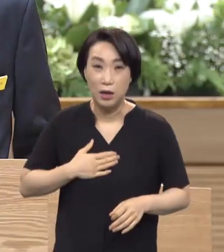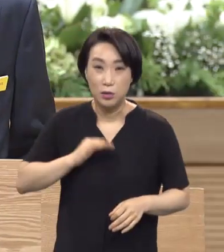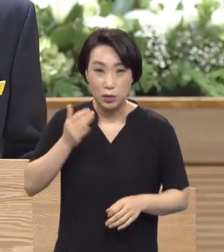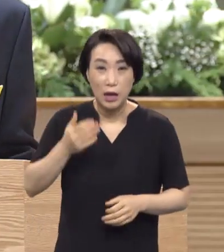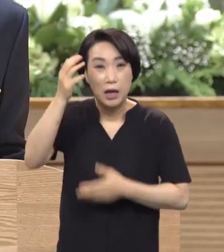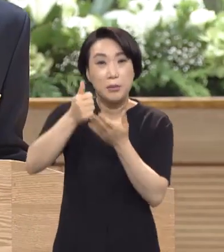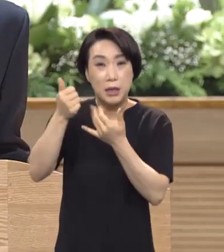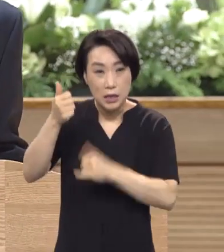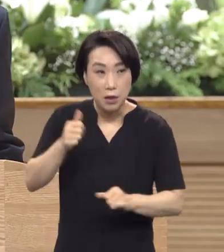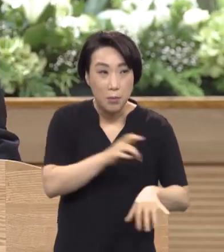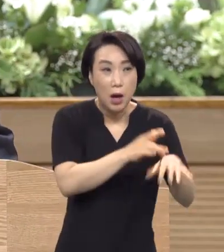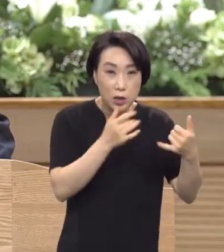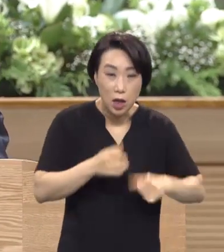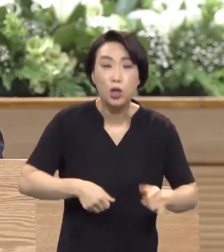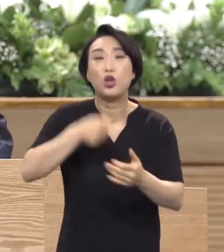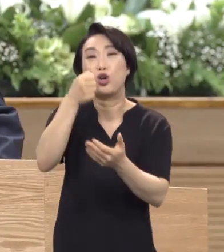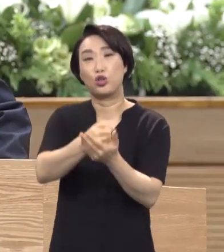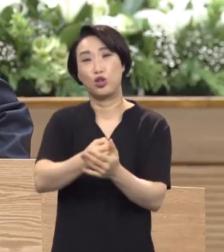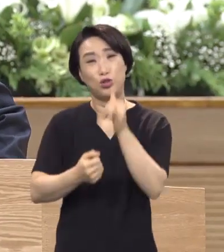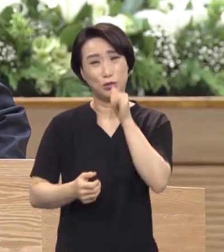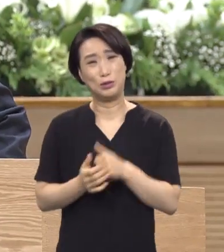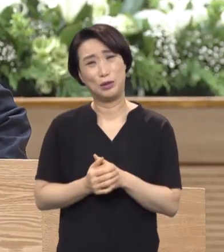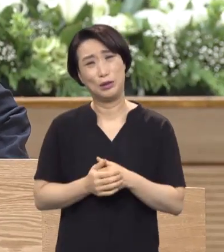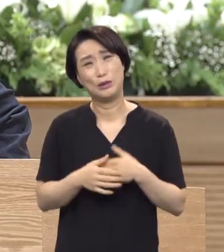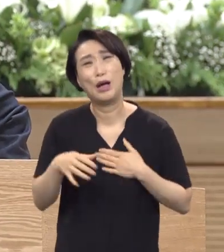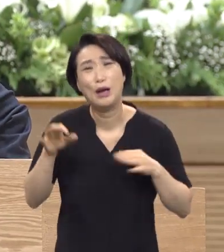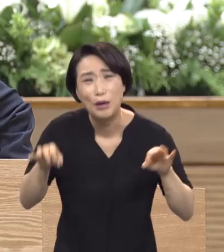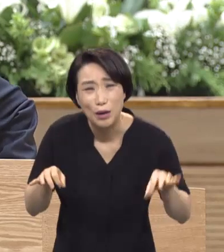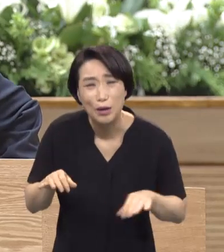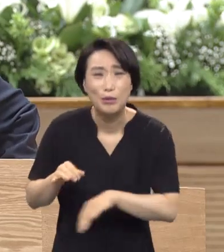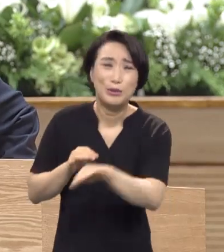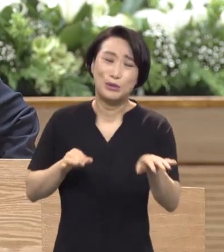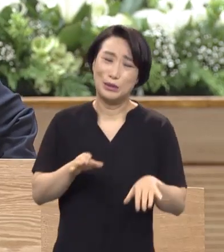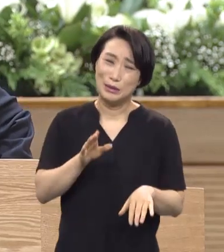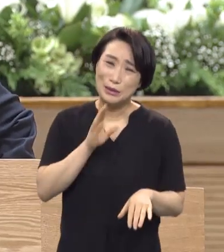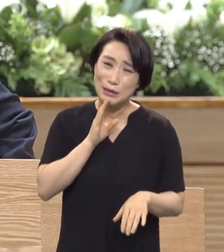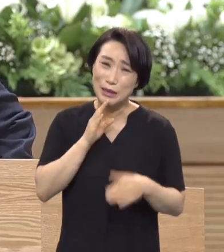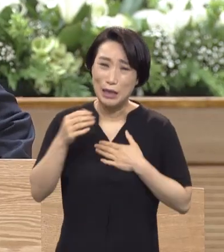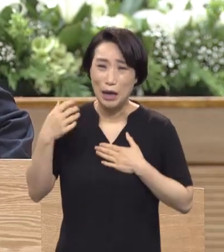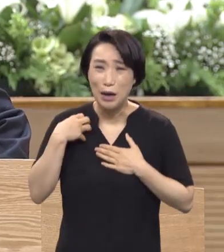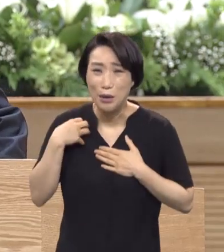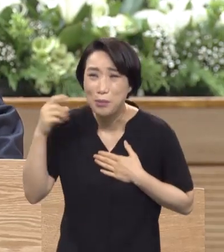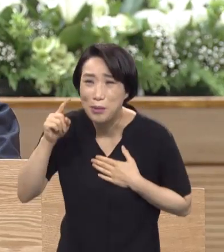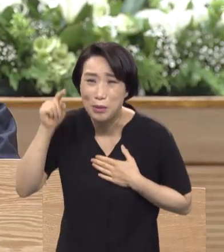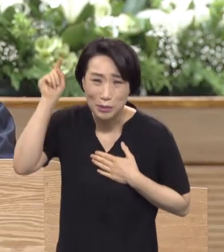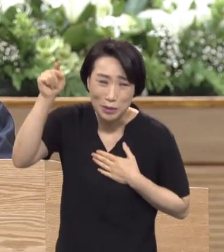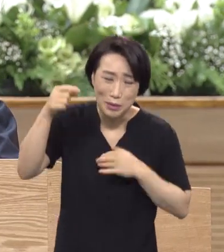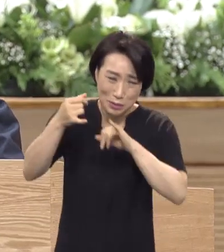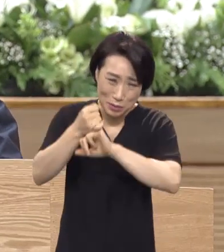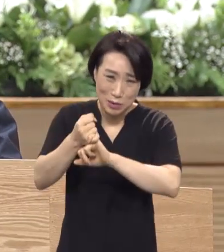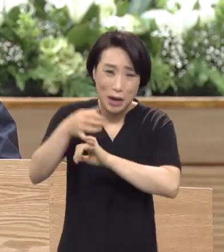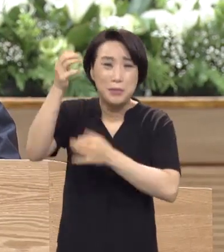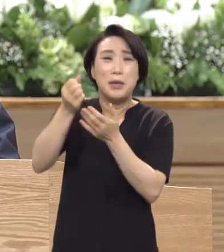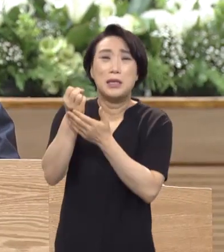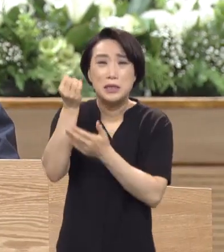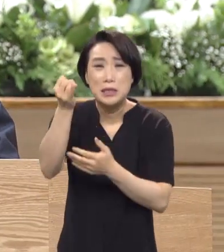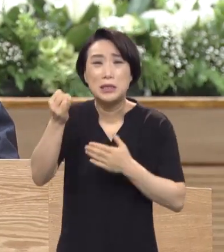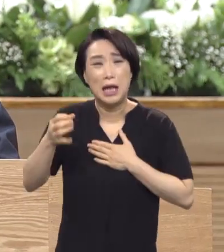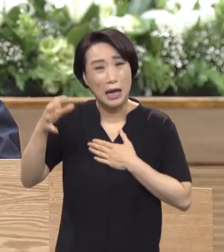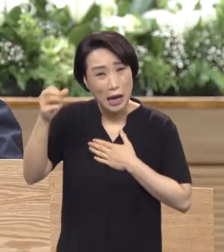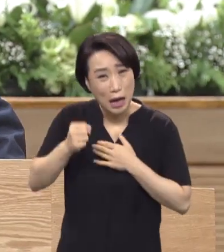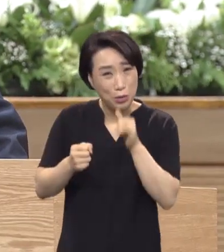하나님의 자녀냐 마귀 자녀냐 결정 난다고 했으니 우리는 진짜 우리 신세를 위해서 하나님의 씨가 내 안에